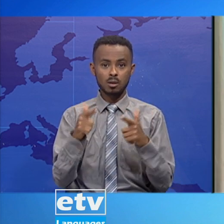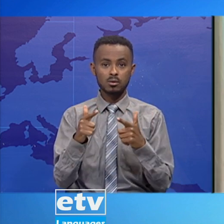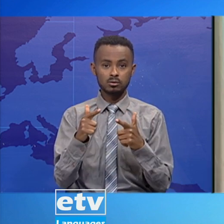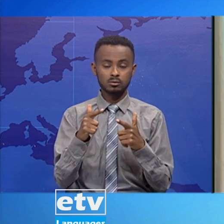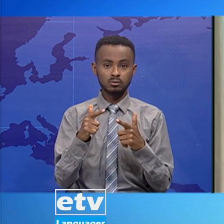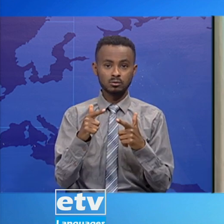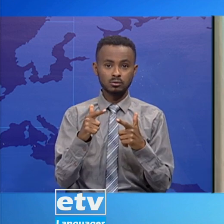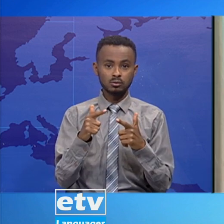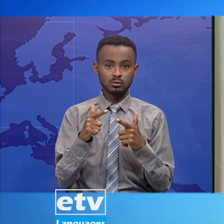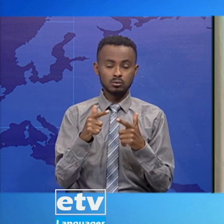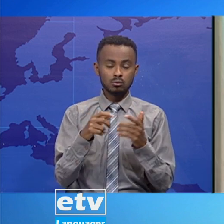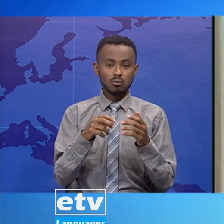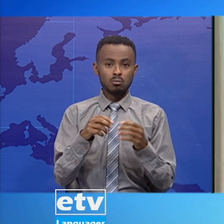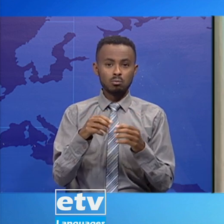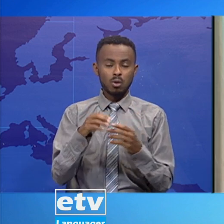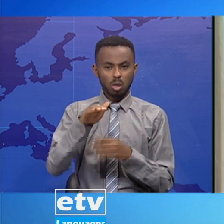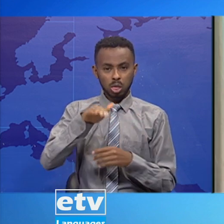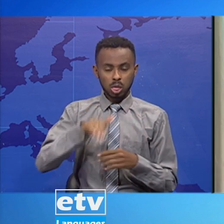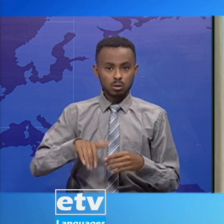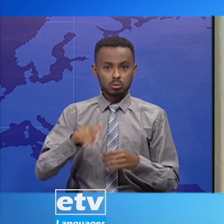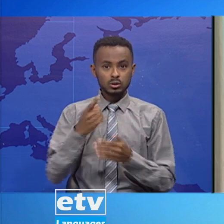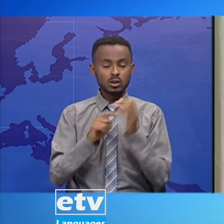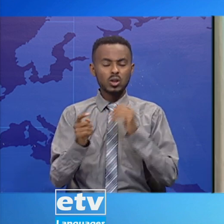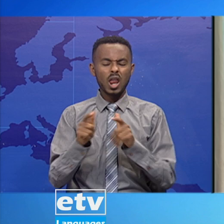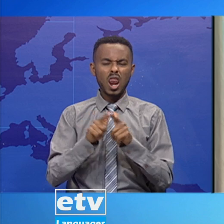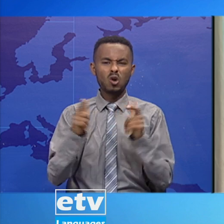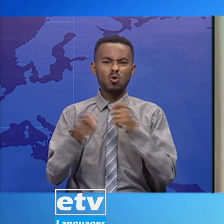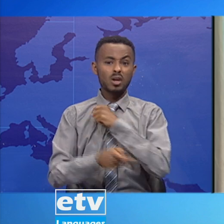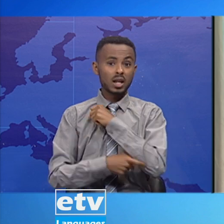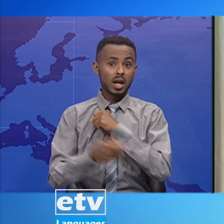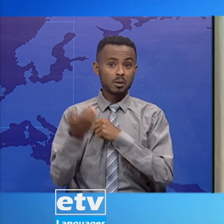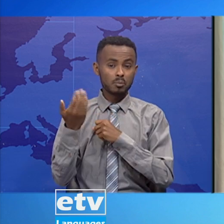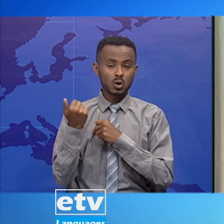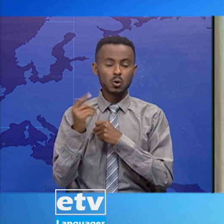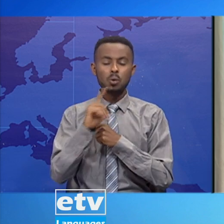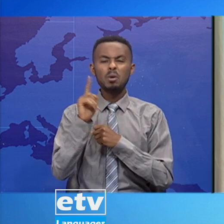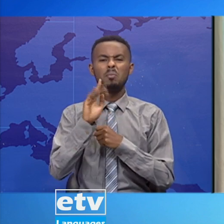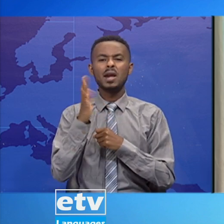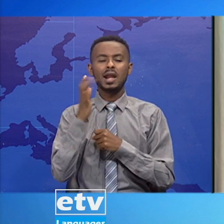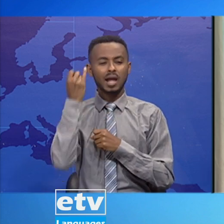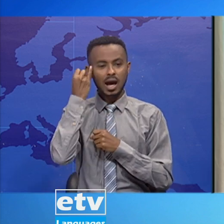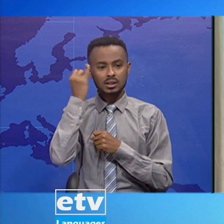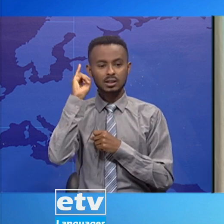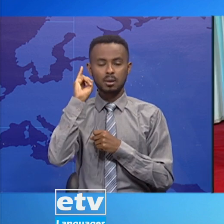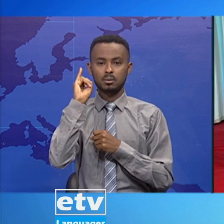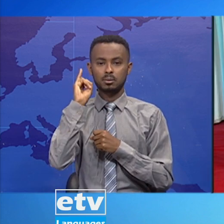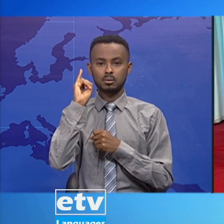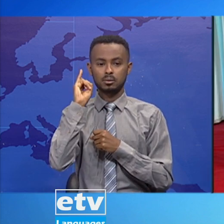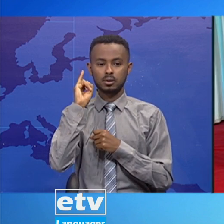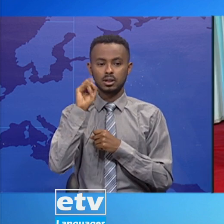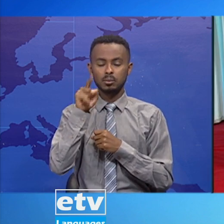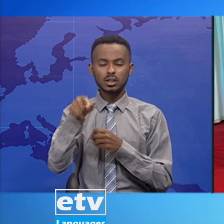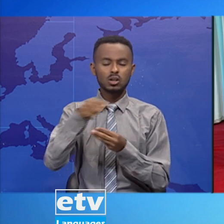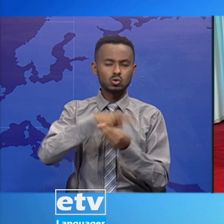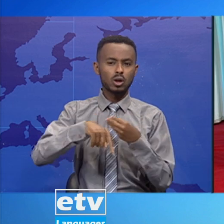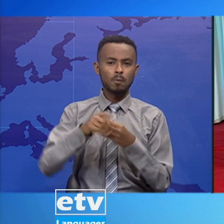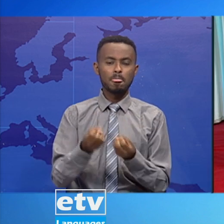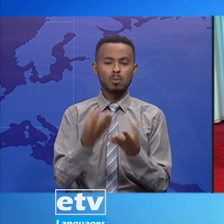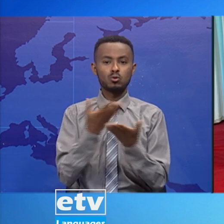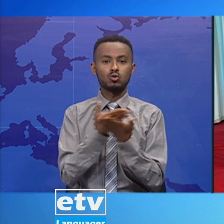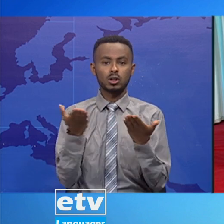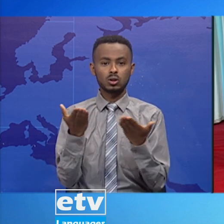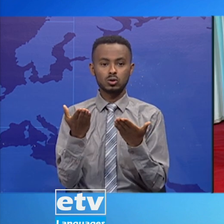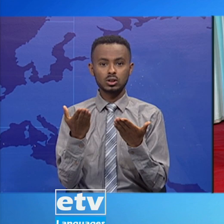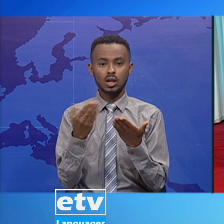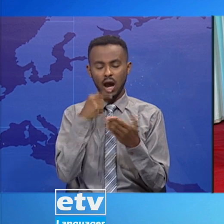ምናምን በመጓተቱ ብቻ ሳይሆን ትልቁ ፈተና የነበረው በምን አይነት ሐሳብ በዛ ዙሪያ ብዙ ነገር እንትን